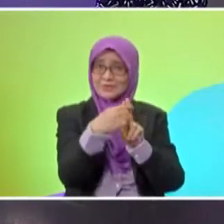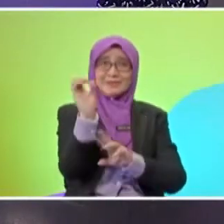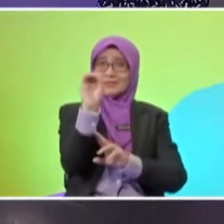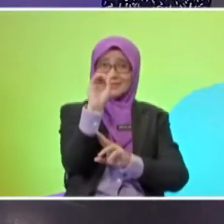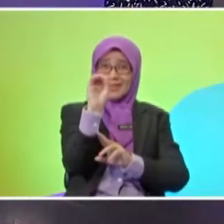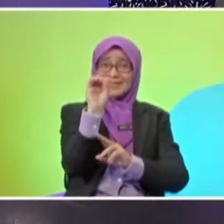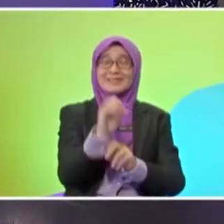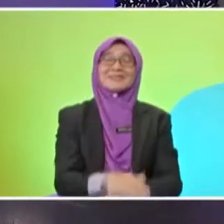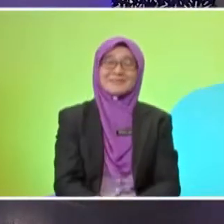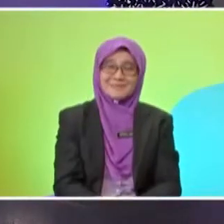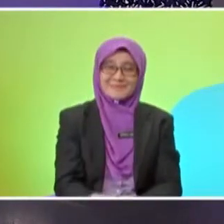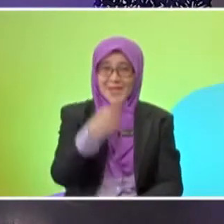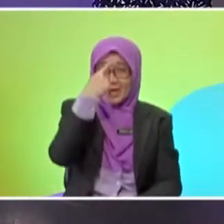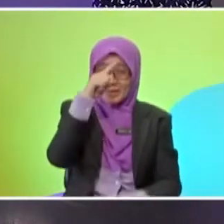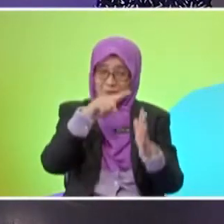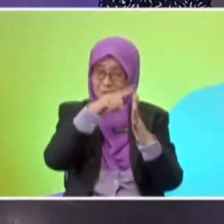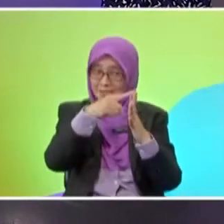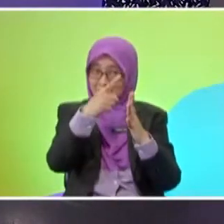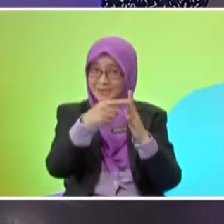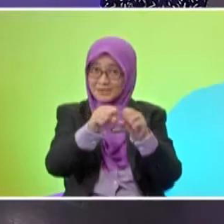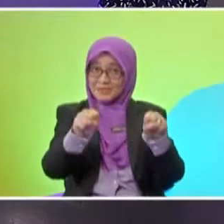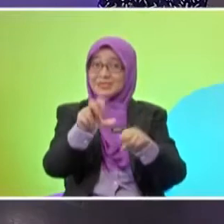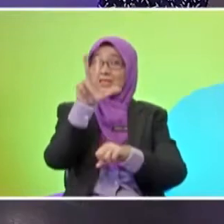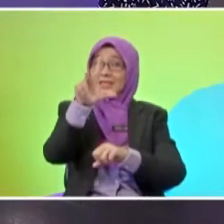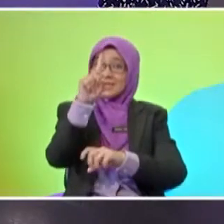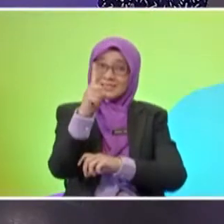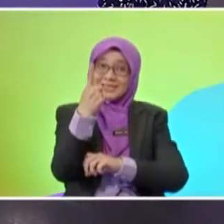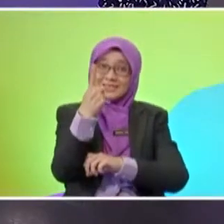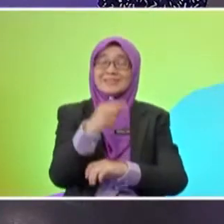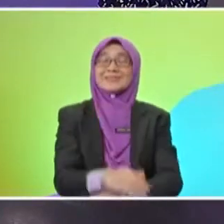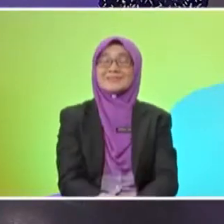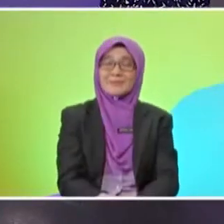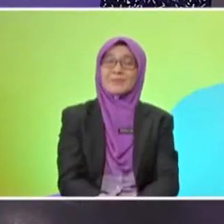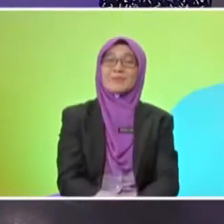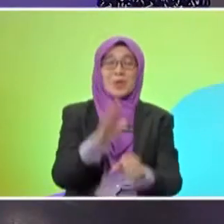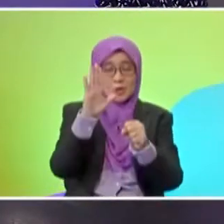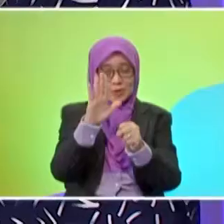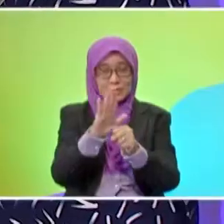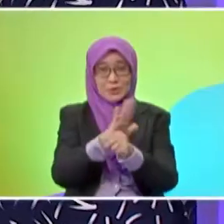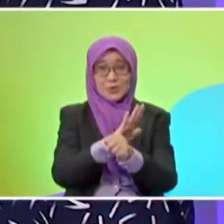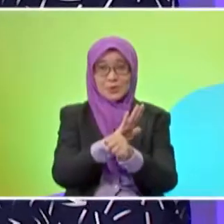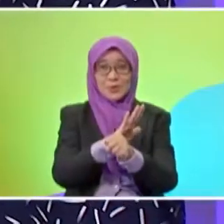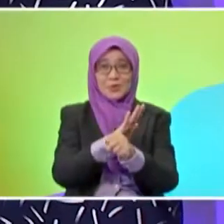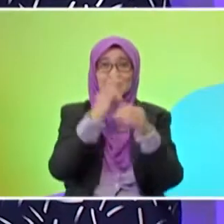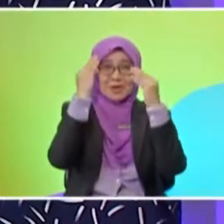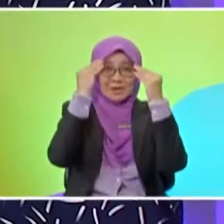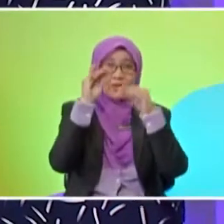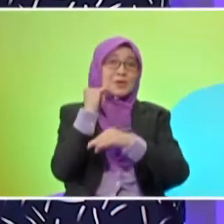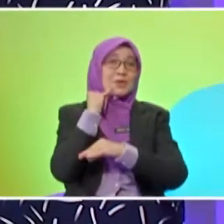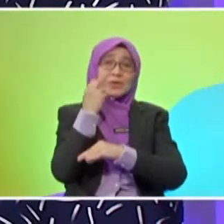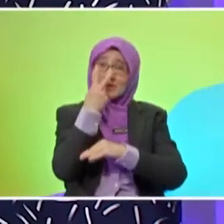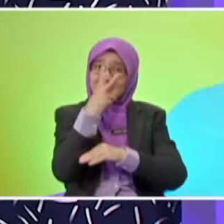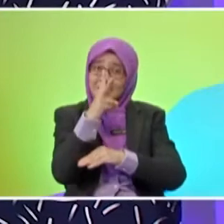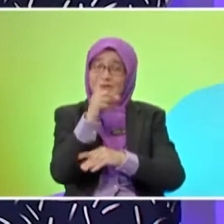untuk ini sisir oke bye selesai Ajeng Keppres ini betul